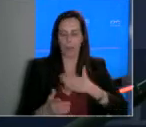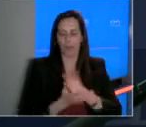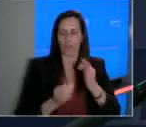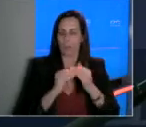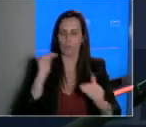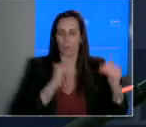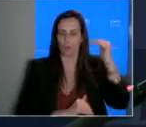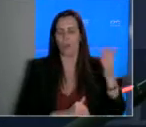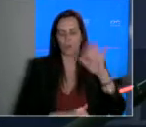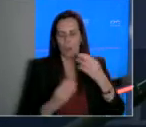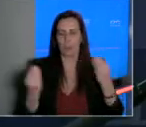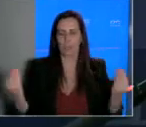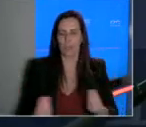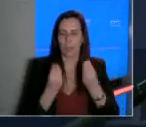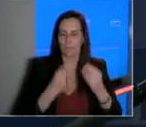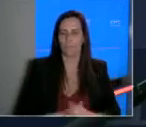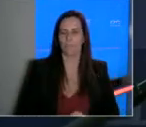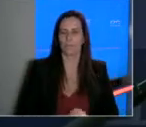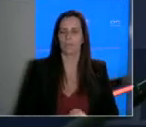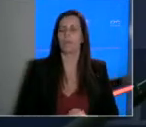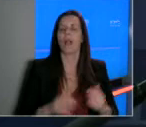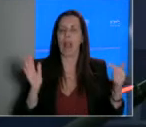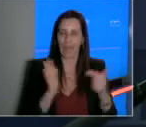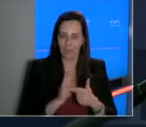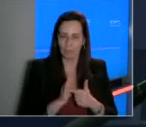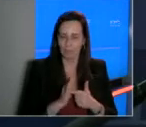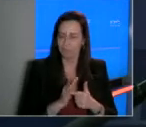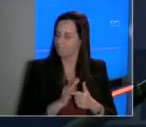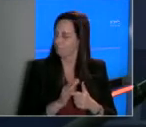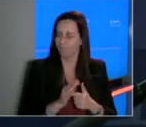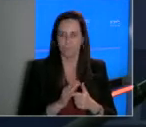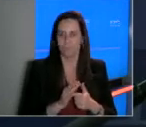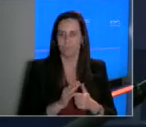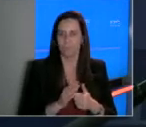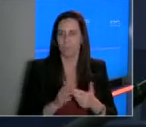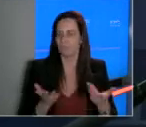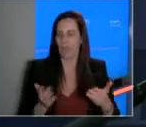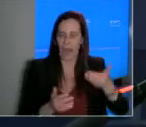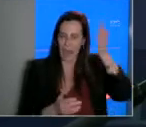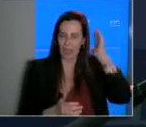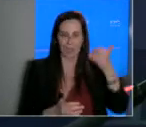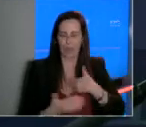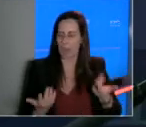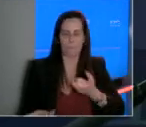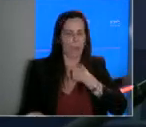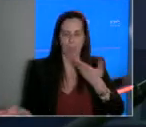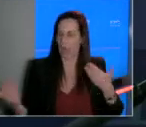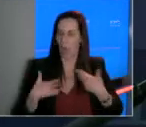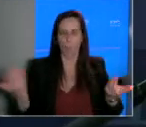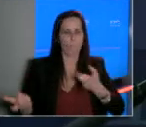בגץ ועוד ועוד. לפיכך, לא נתראה בידי יאיר וידי